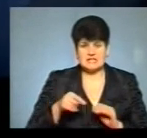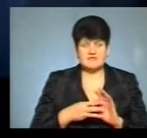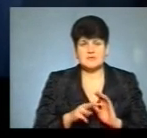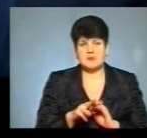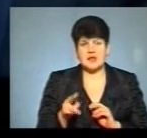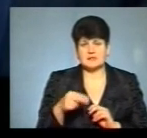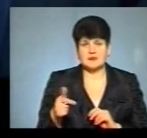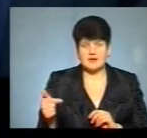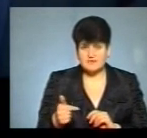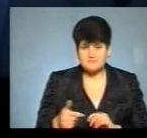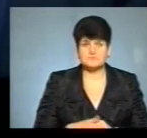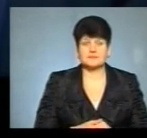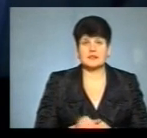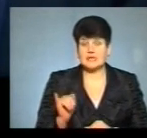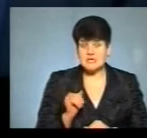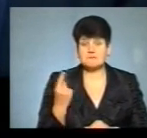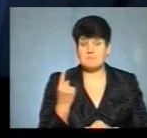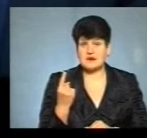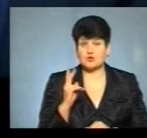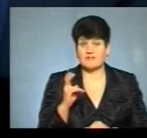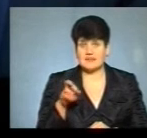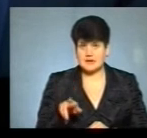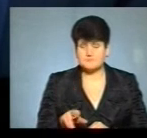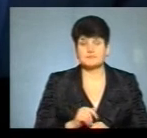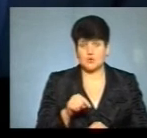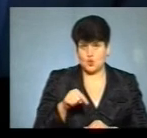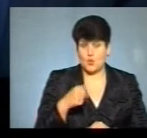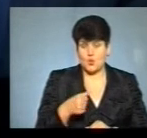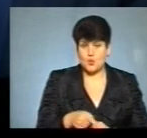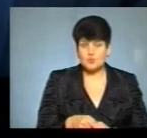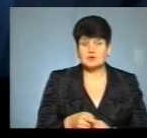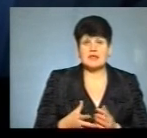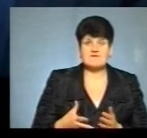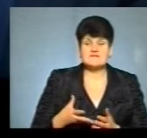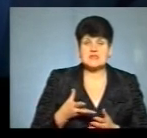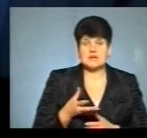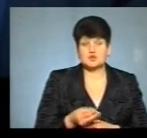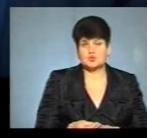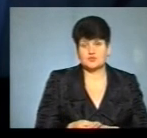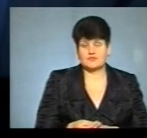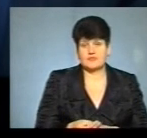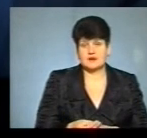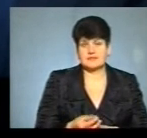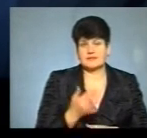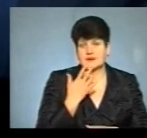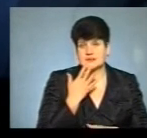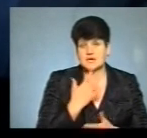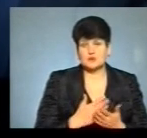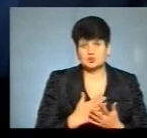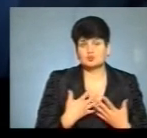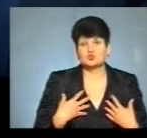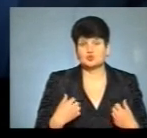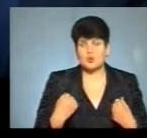гривень. Ну і з 1 квітня цього року на фінансування через Національну службу